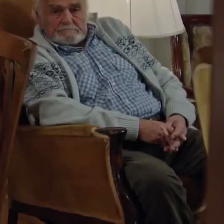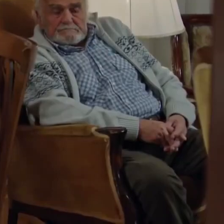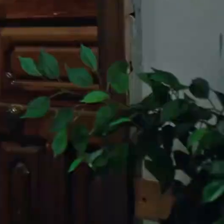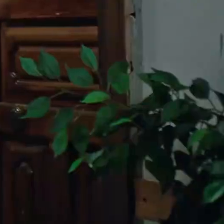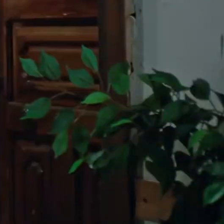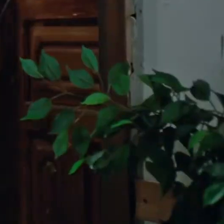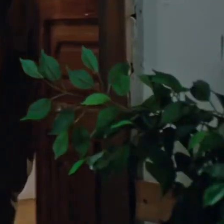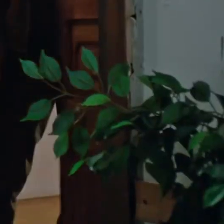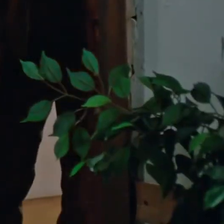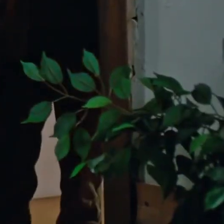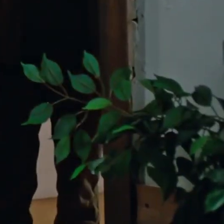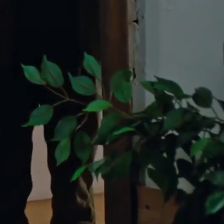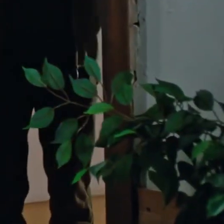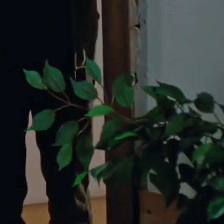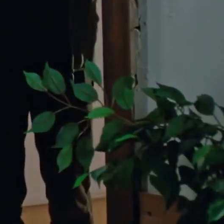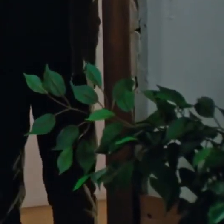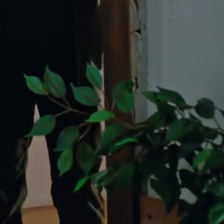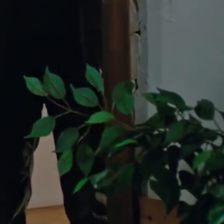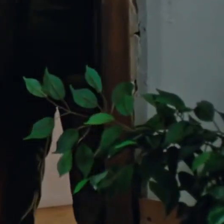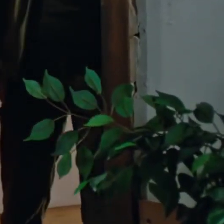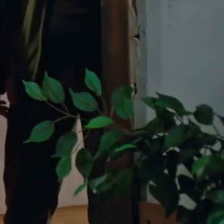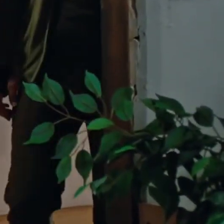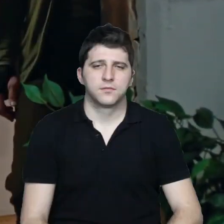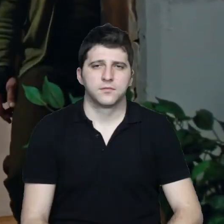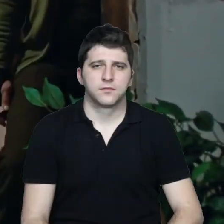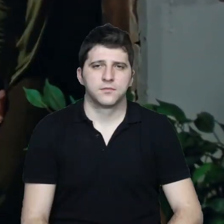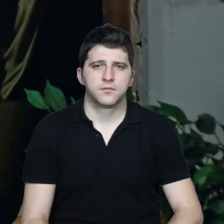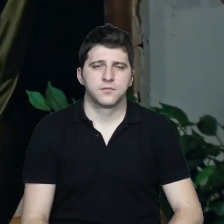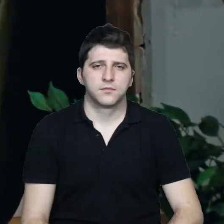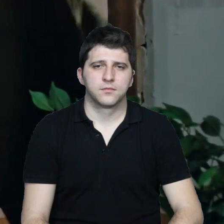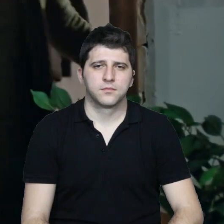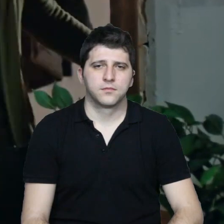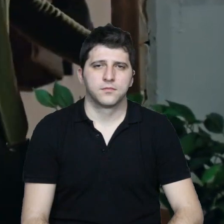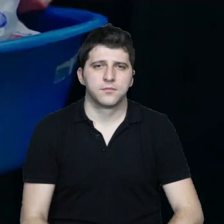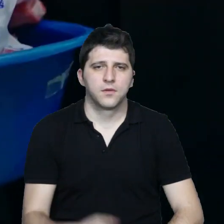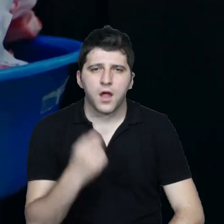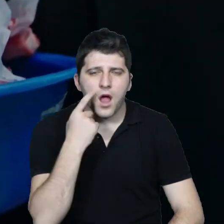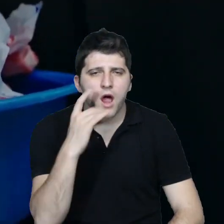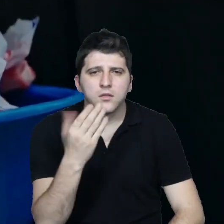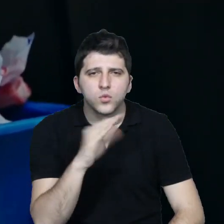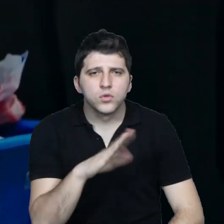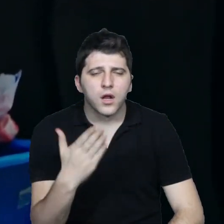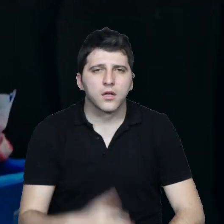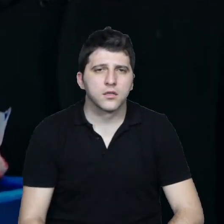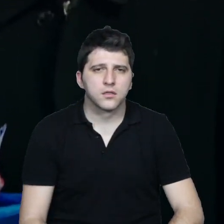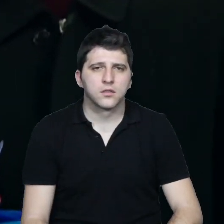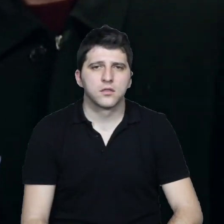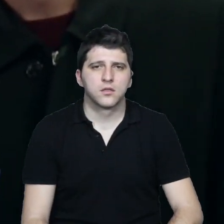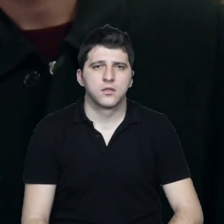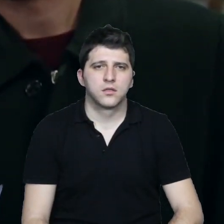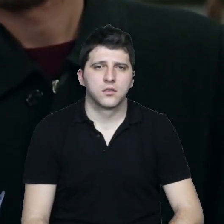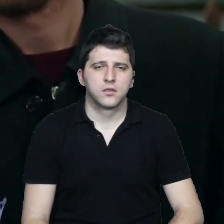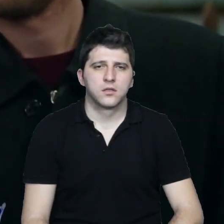Oral elinde kurbanlık etler konmuş leğenle. Fatih yanında. Hayırdır çocuklar?